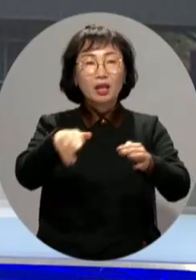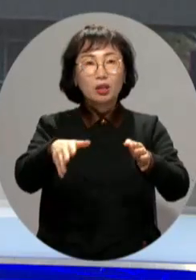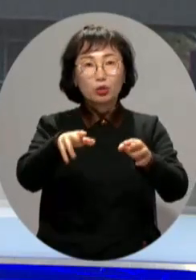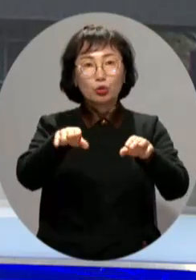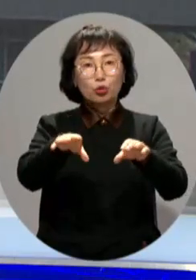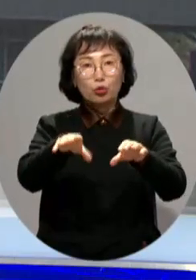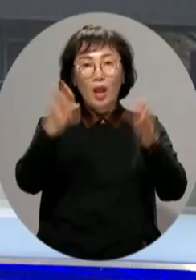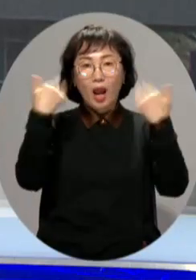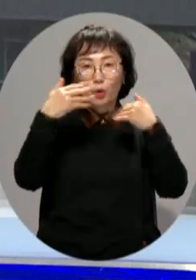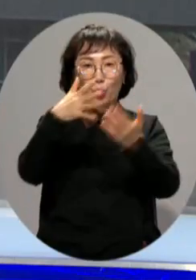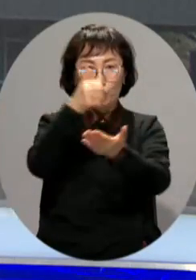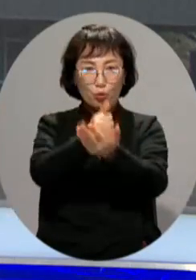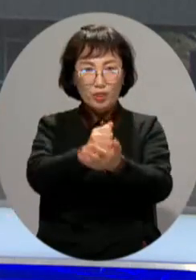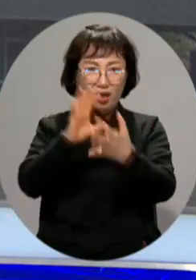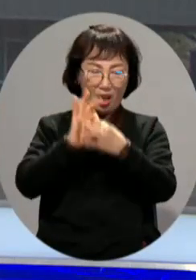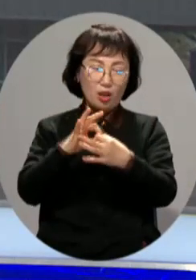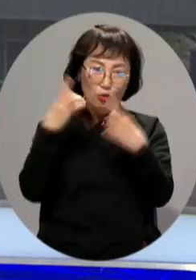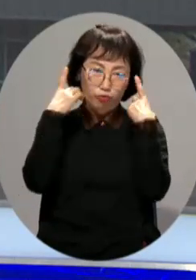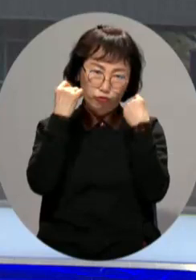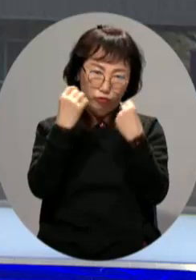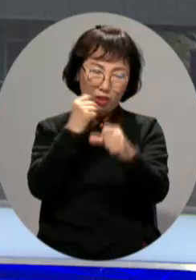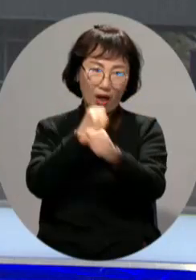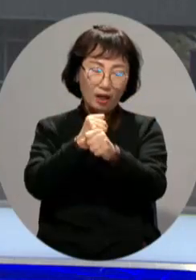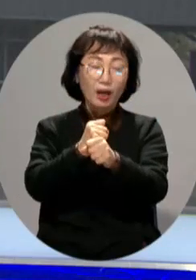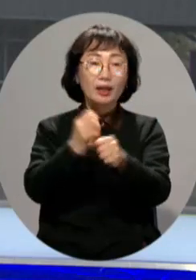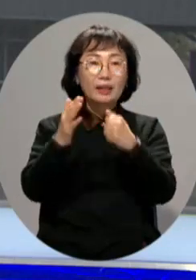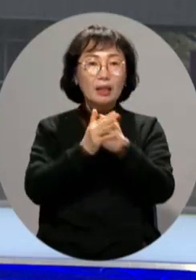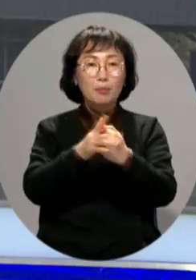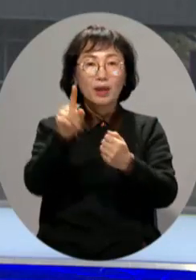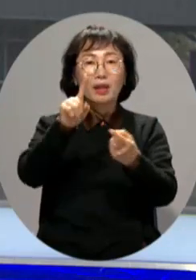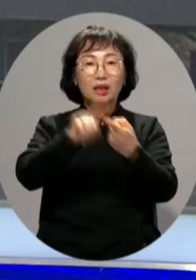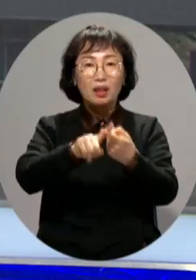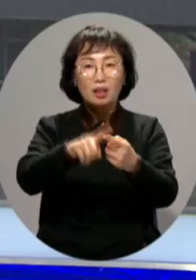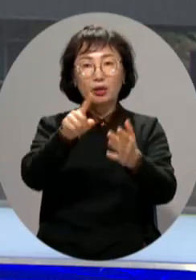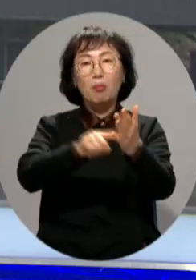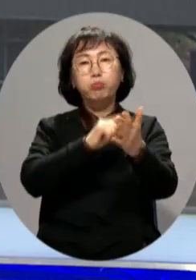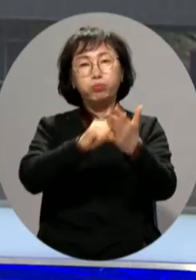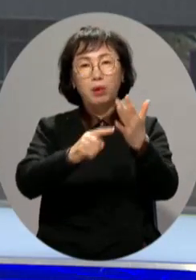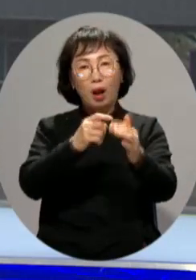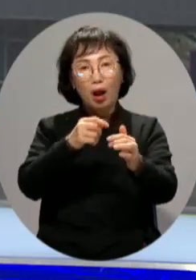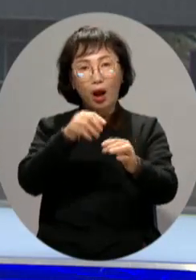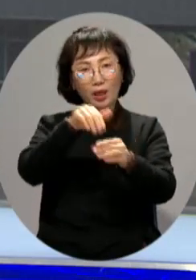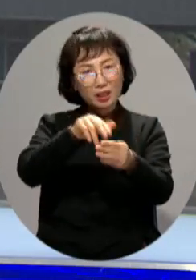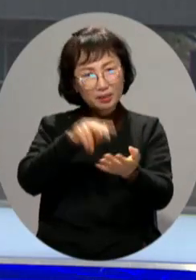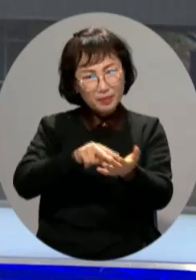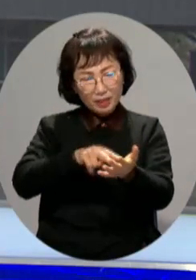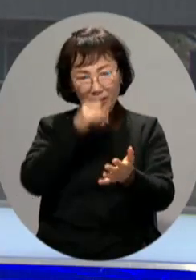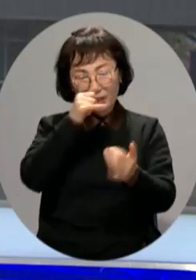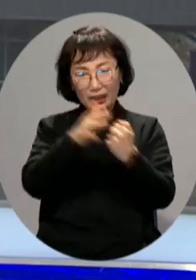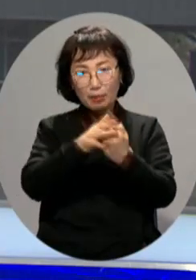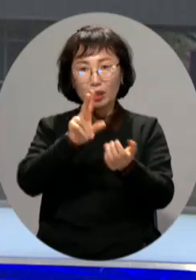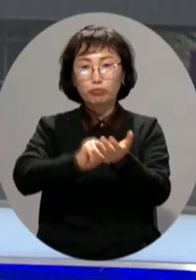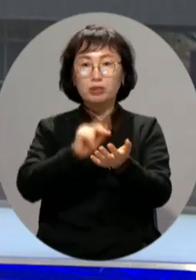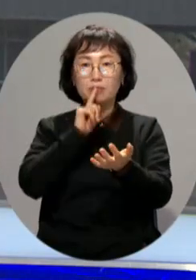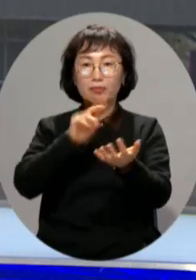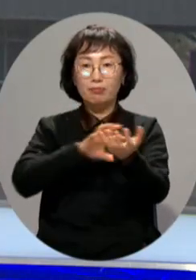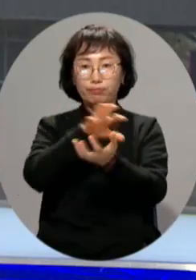유지하다가 대학이 수억원을 물어준 꼴이어서 논란입니다 박해진 기자가 취재했습니다